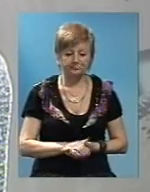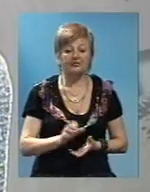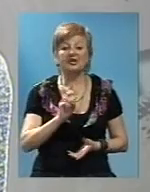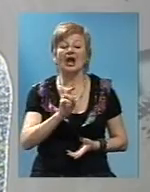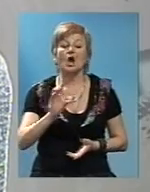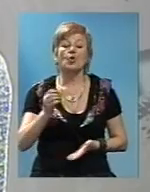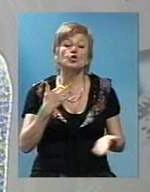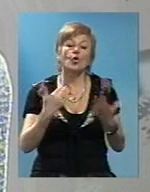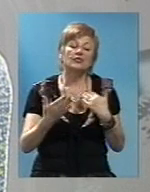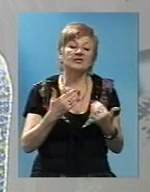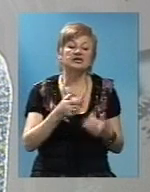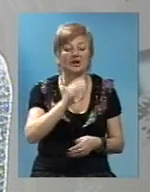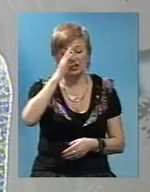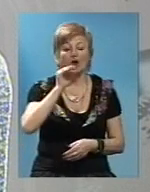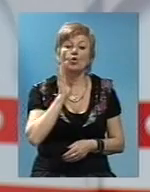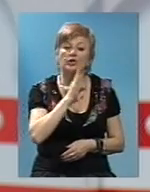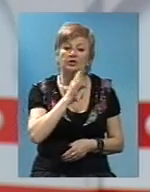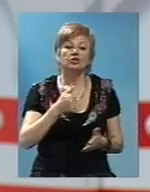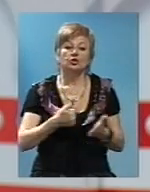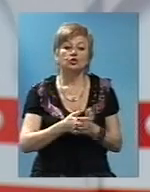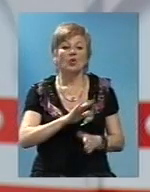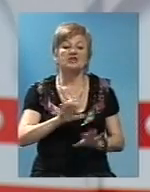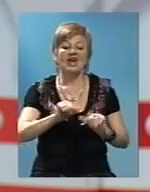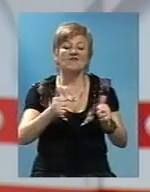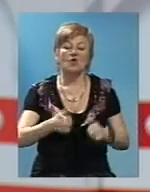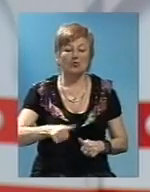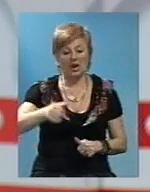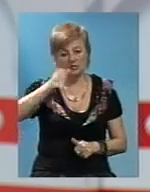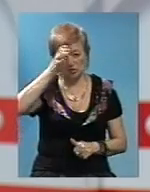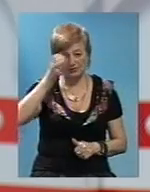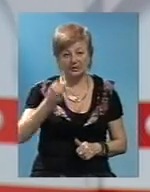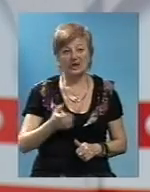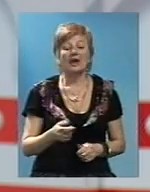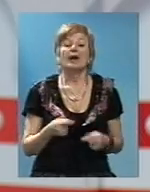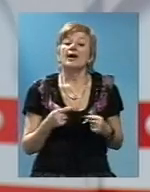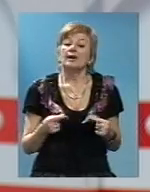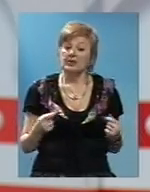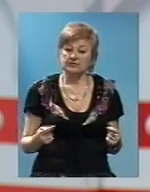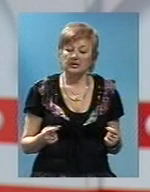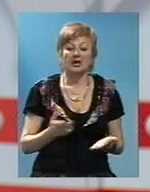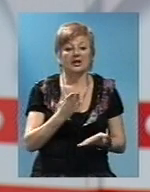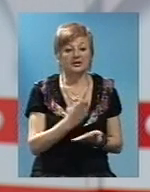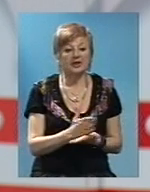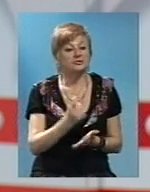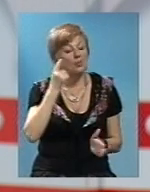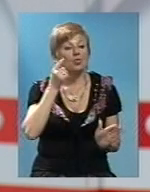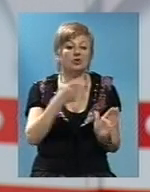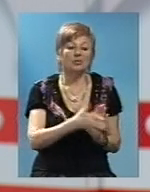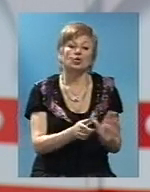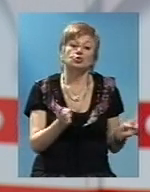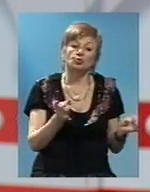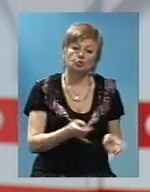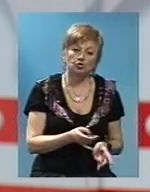до неформальної освіти з вашого досвіду? Я скажу, дуже різне. Є ті, які розуміють, що це потрібно, і